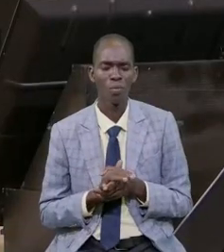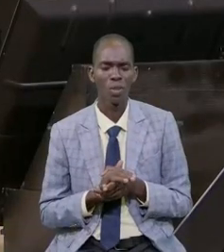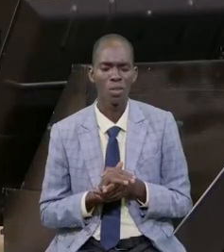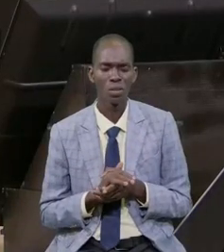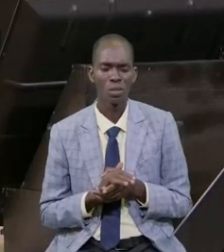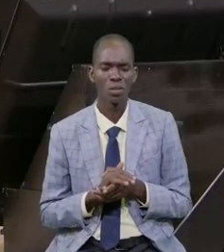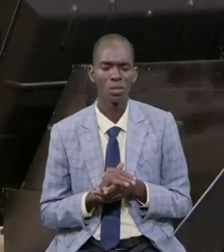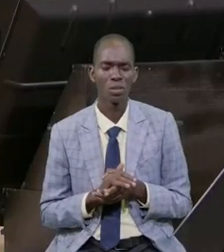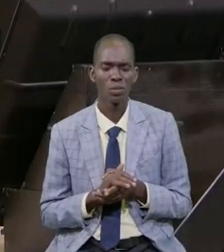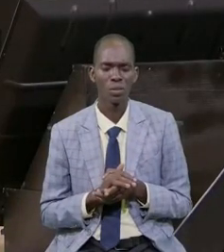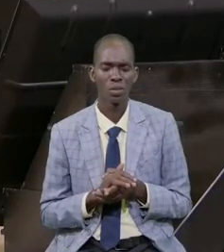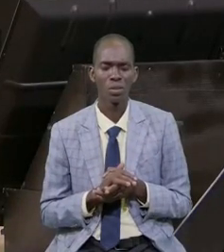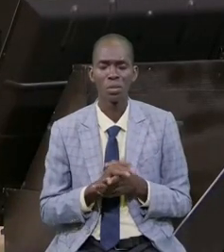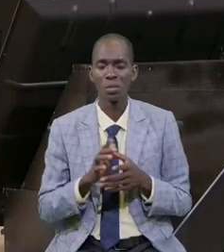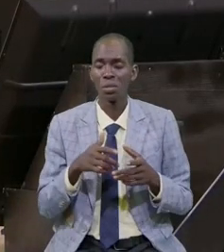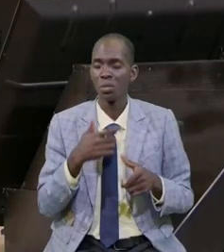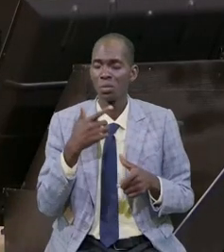Et puis votre langue